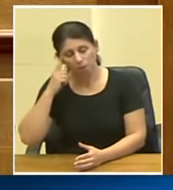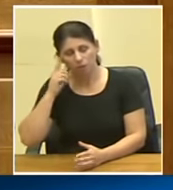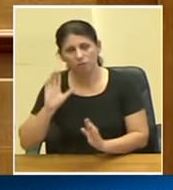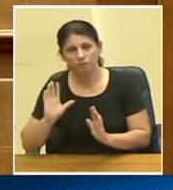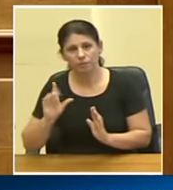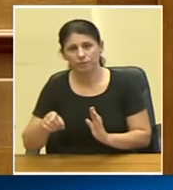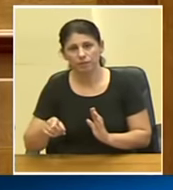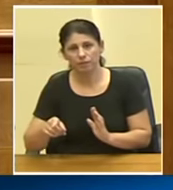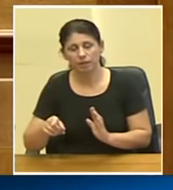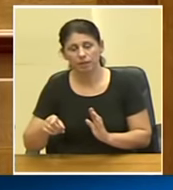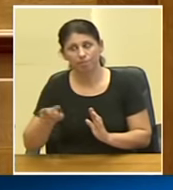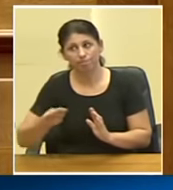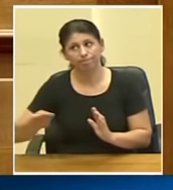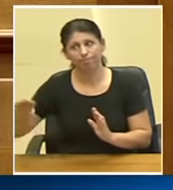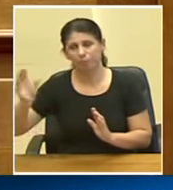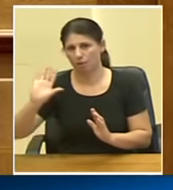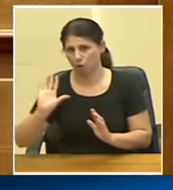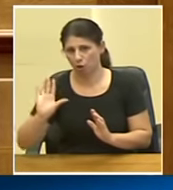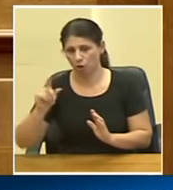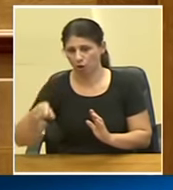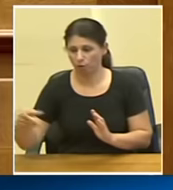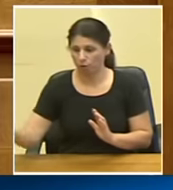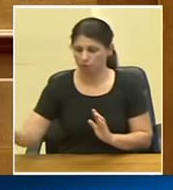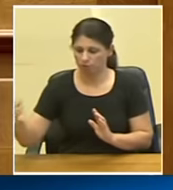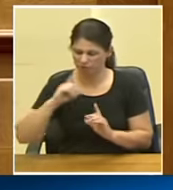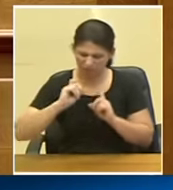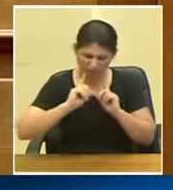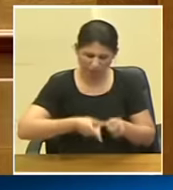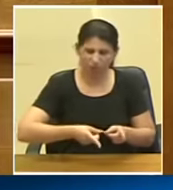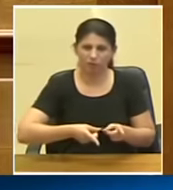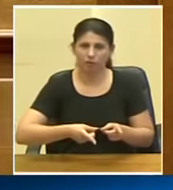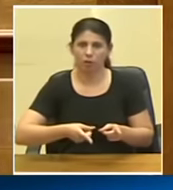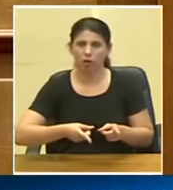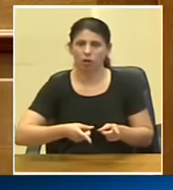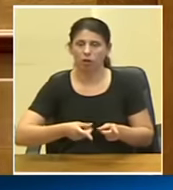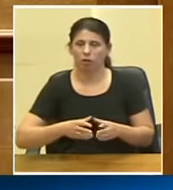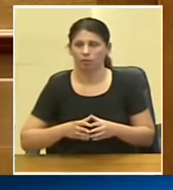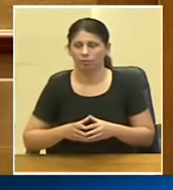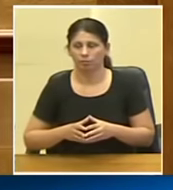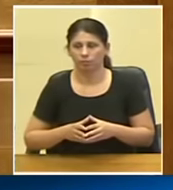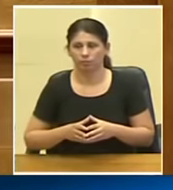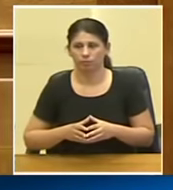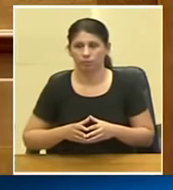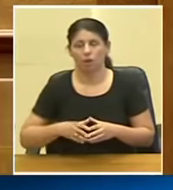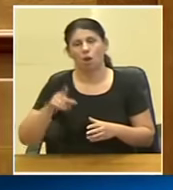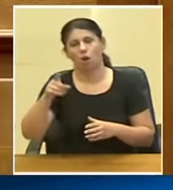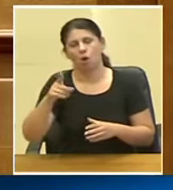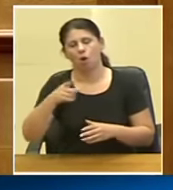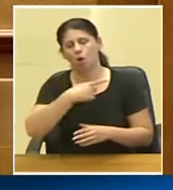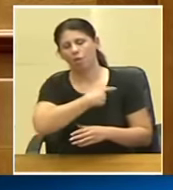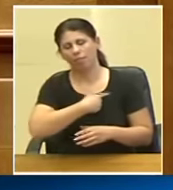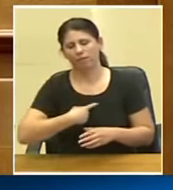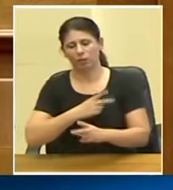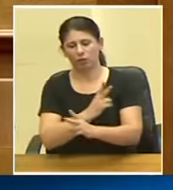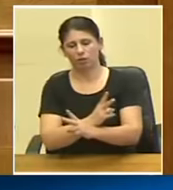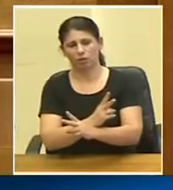είναι παράλογο αυτό που μας είχε επιβληθεί ο CEO, για παράδειγμα, ο βασικός, ο διευθύνων σύμβουλος,